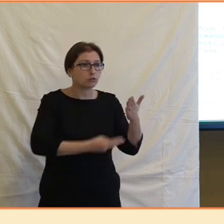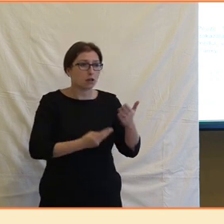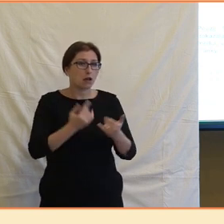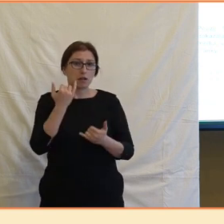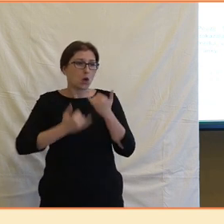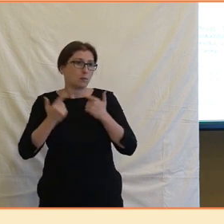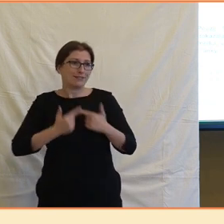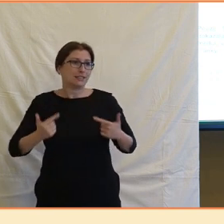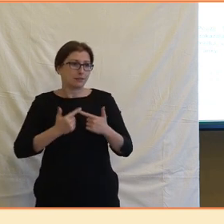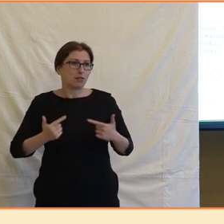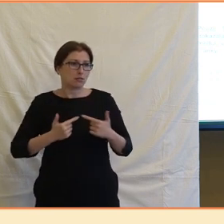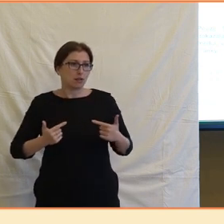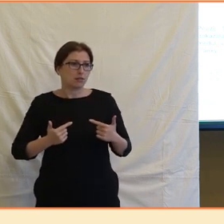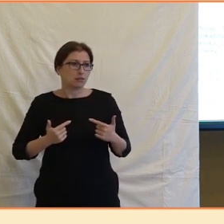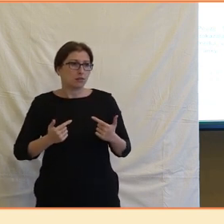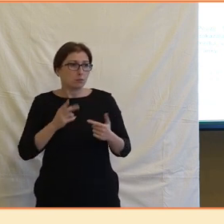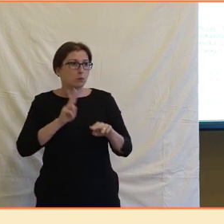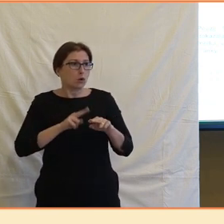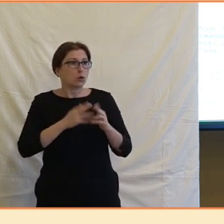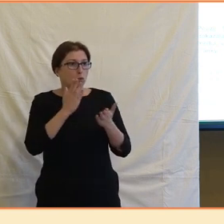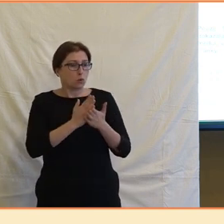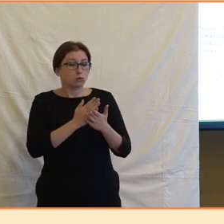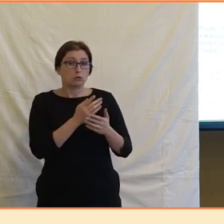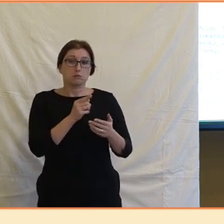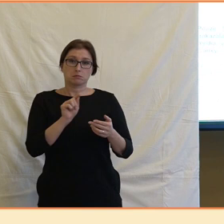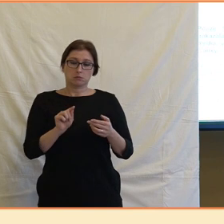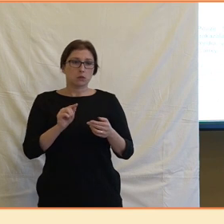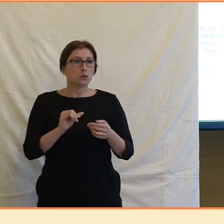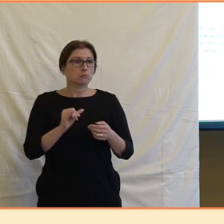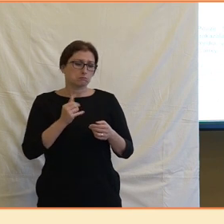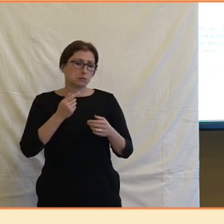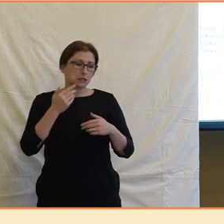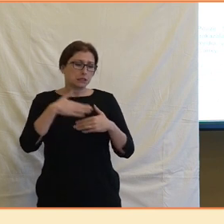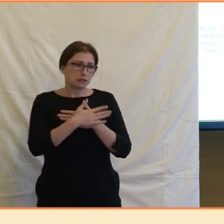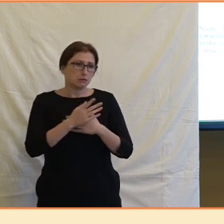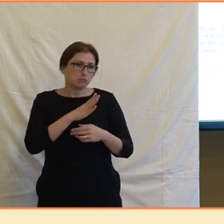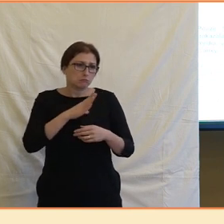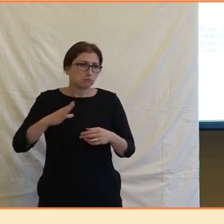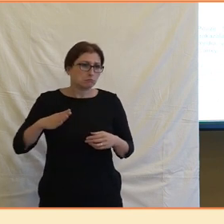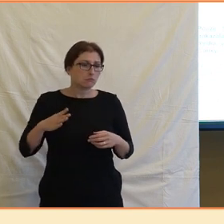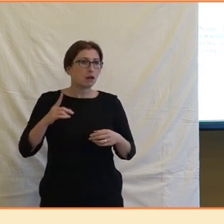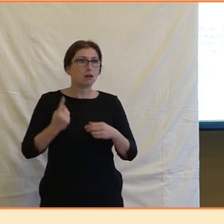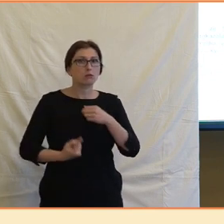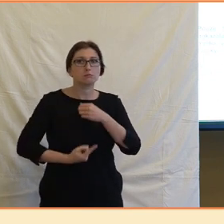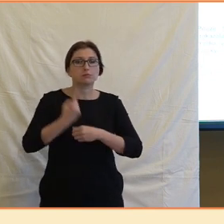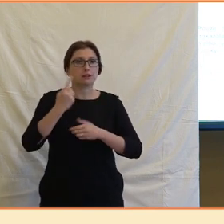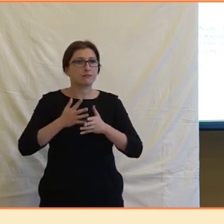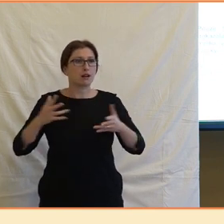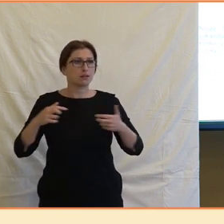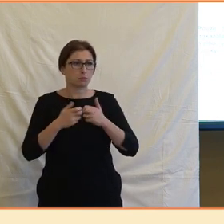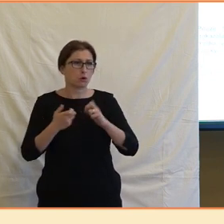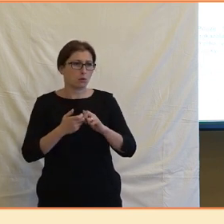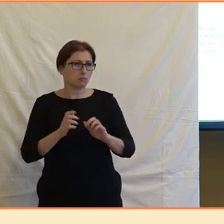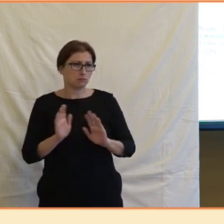schopni říci, jak dochází k personalizaci. To by se možná dalo ještě čekat a nebyl by to takový problém,